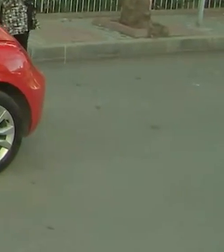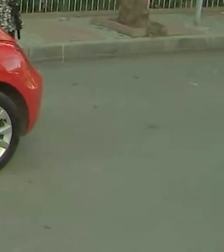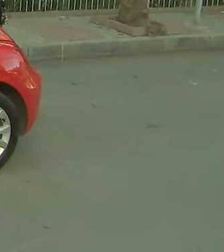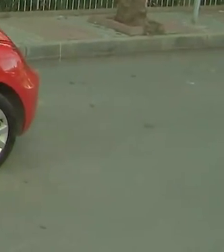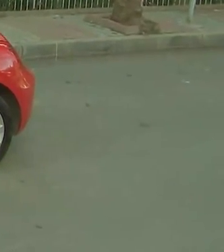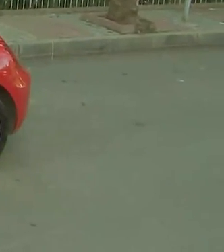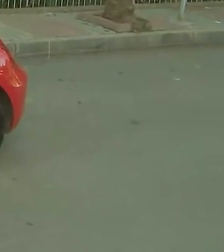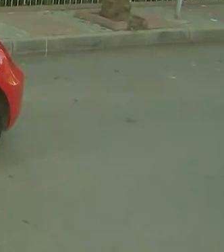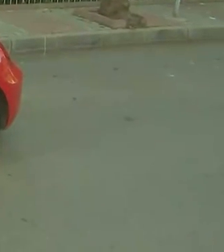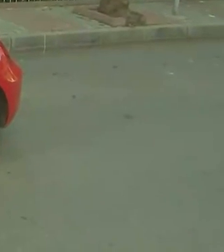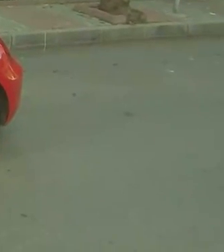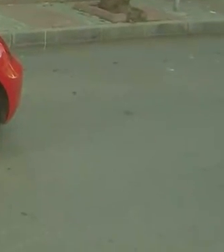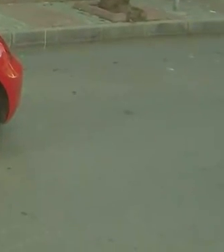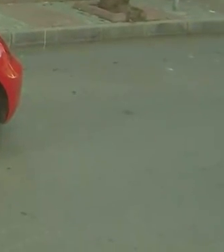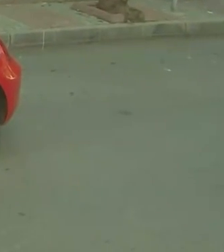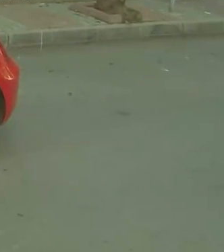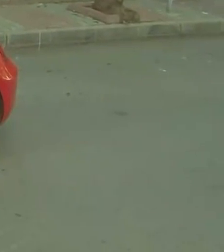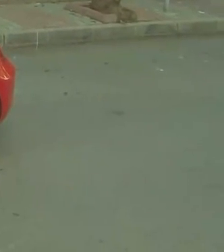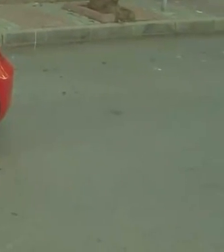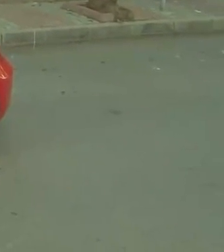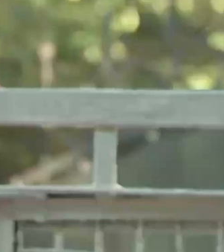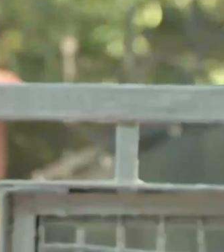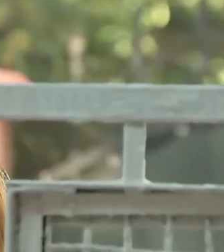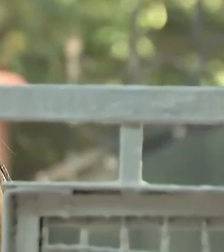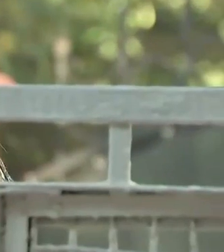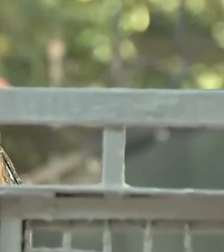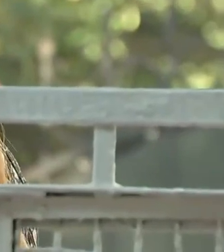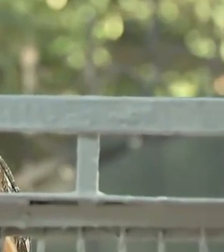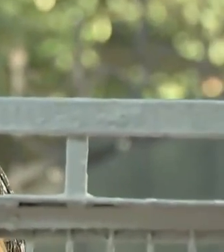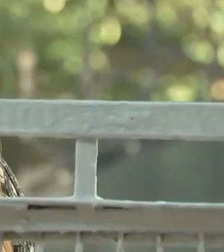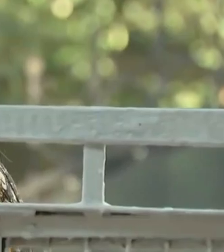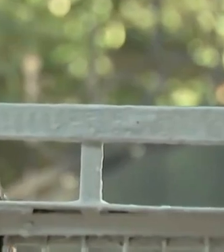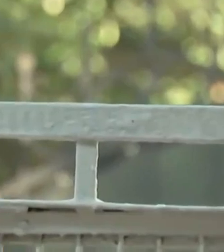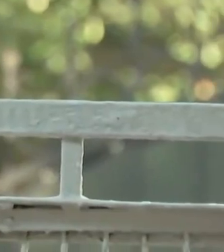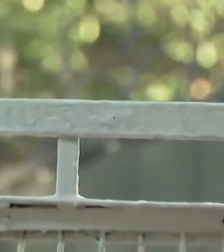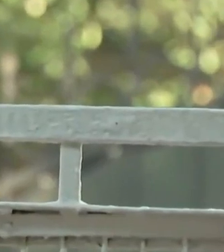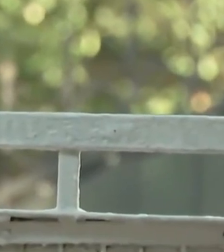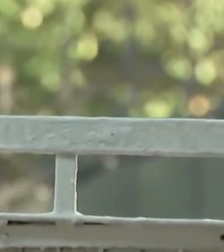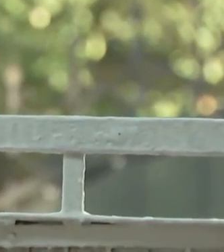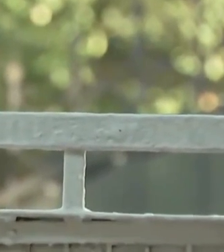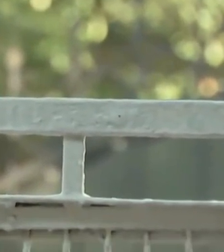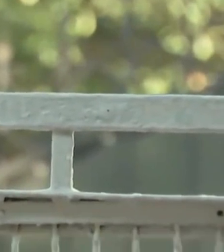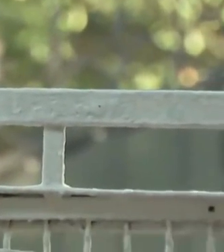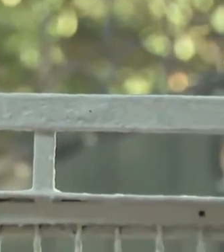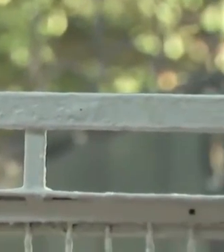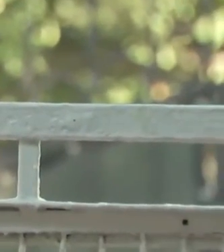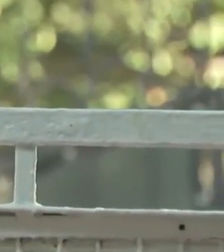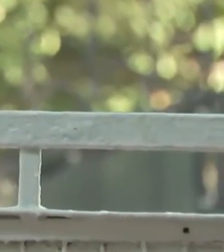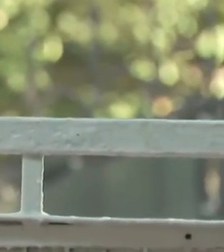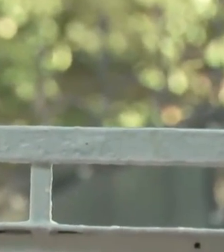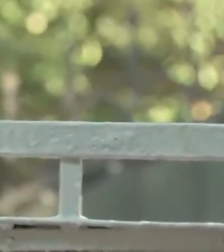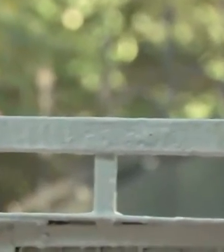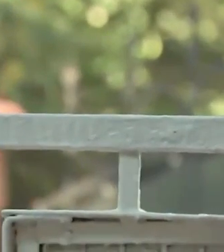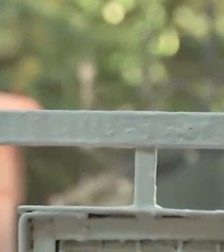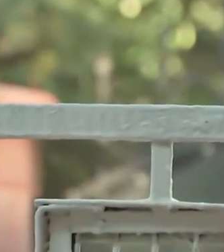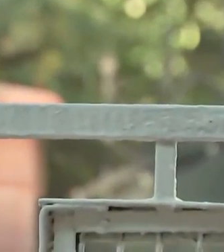desenli kalça altında biten bir ceket giymiş. Ayağında her zamanki gibi topuklular. Bahçe kapısında durup içeri baktı. Kapı